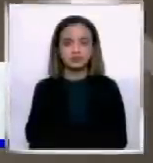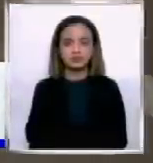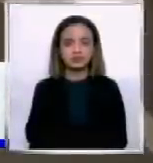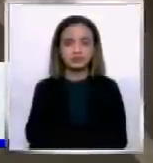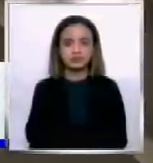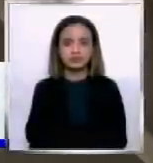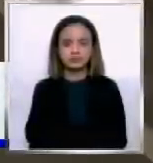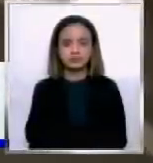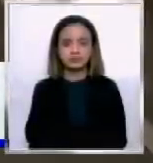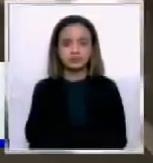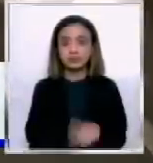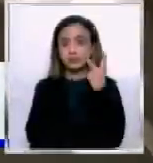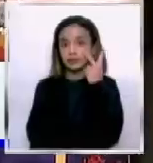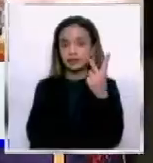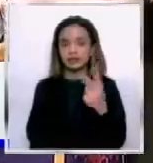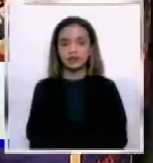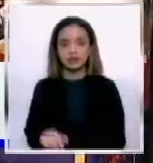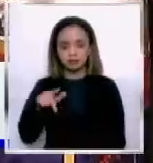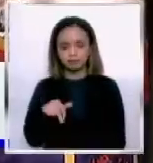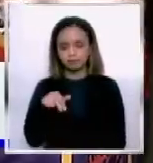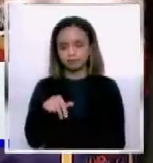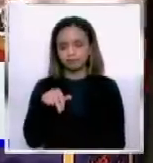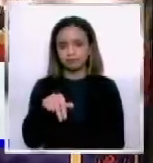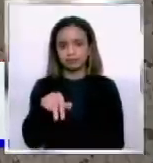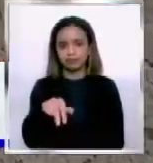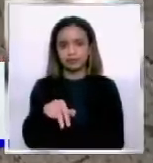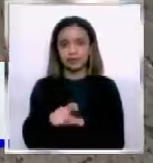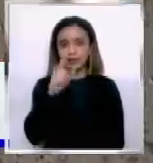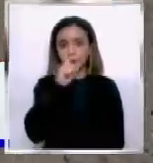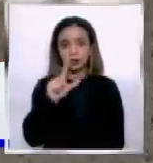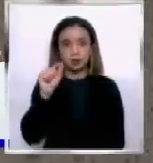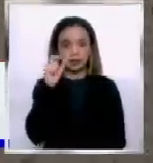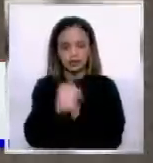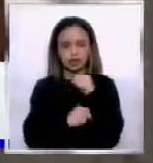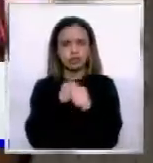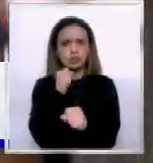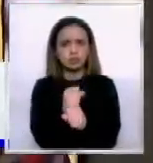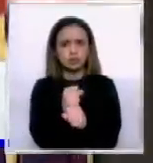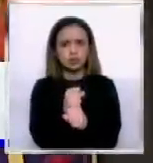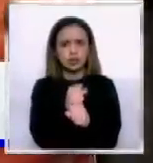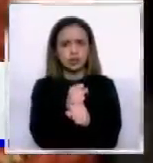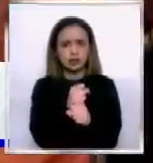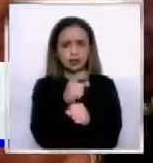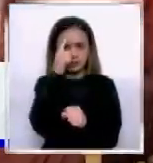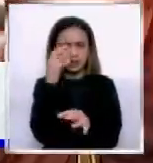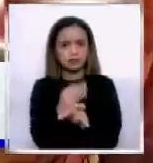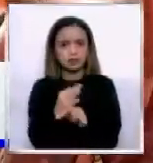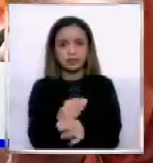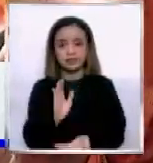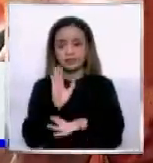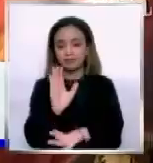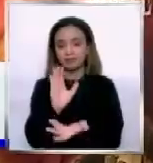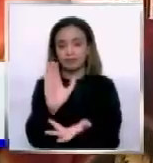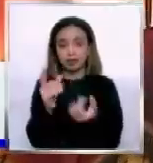Naabutan naming naglalakad ng nakayapak si JR na 20 taon ng deboto ng Poong Itim na Nazareno. Nilakad niya mula Roosevelt